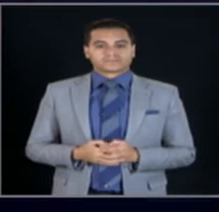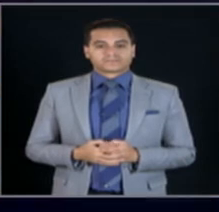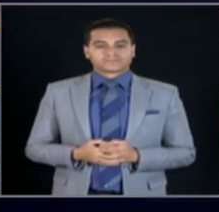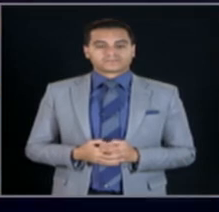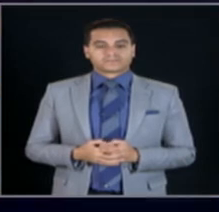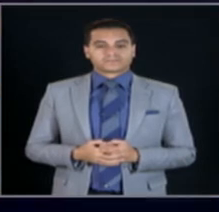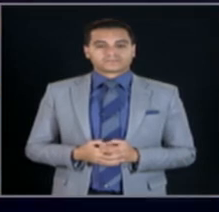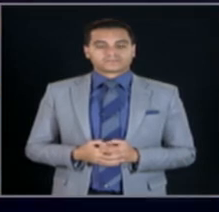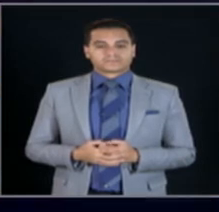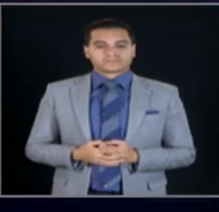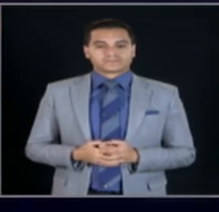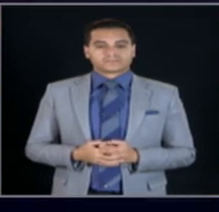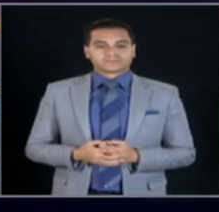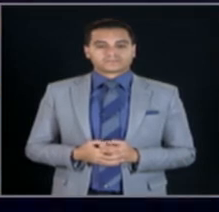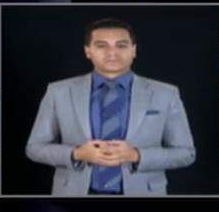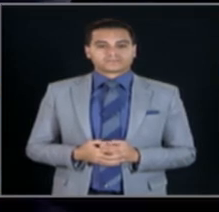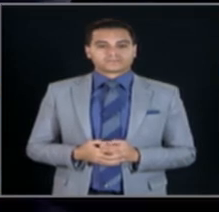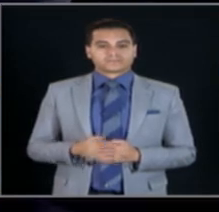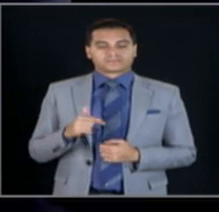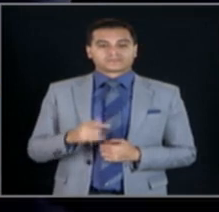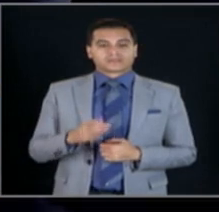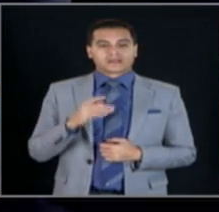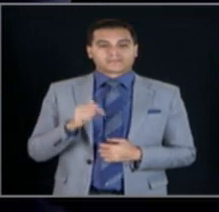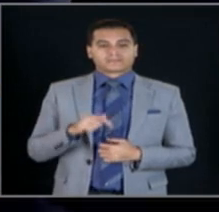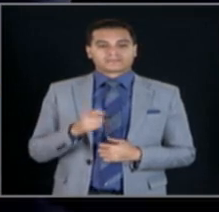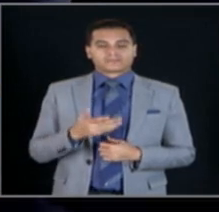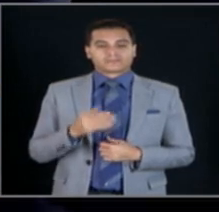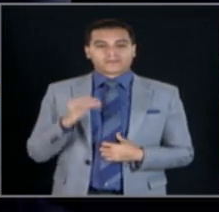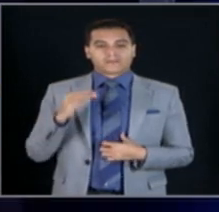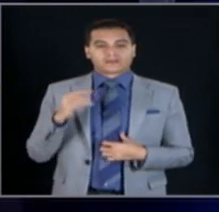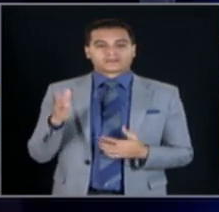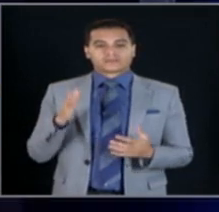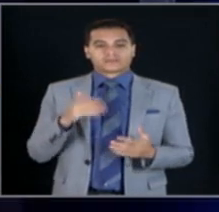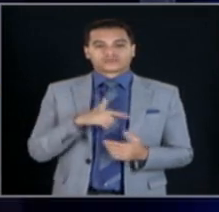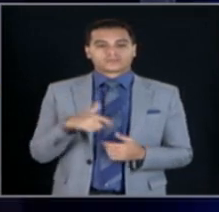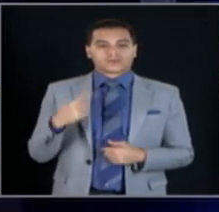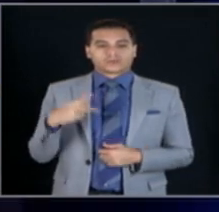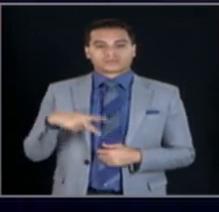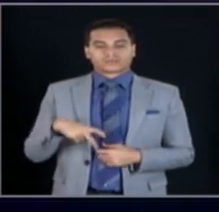خلص الوقت اخد اجابه من ايفرست حالا محمد محمود